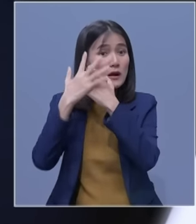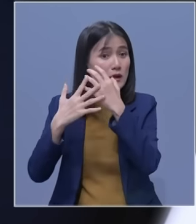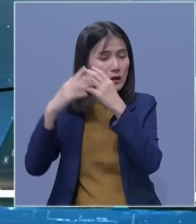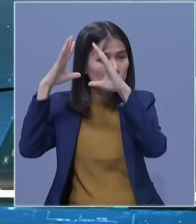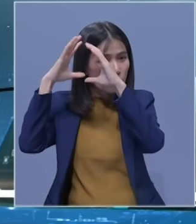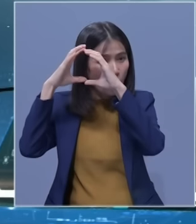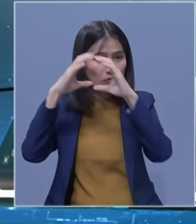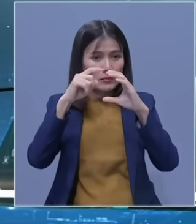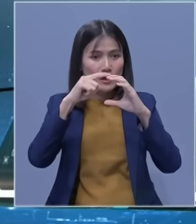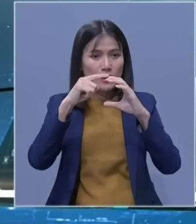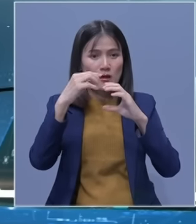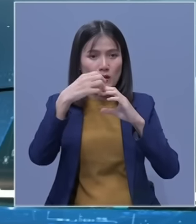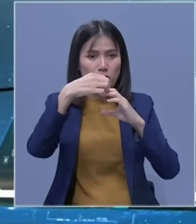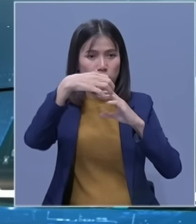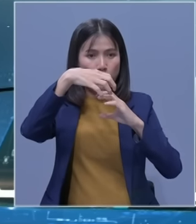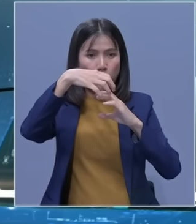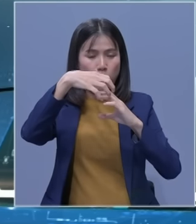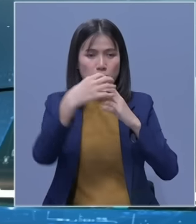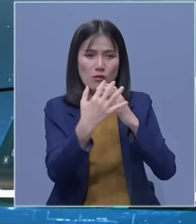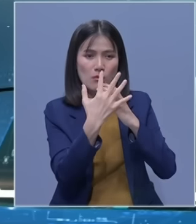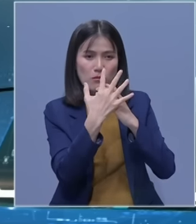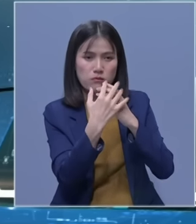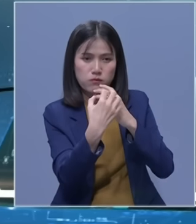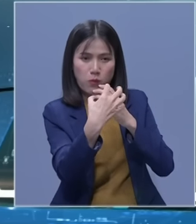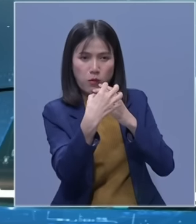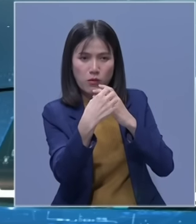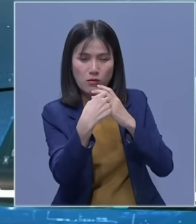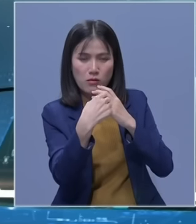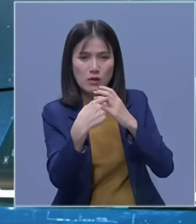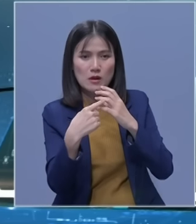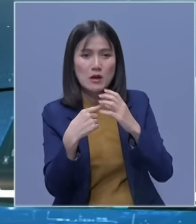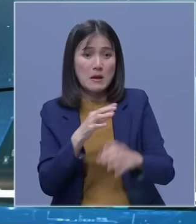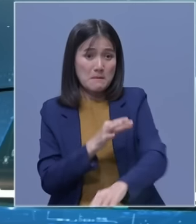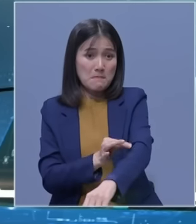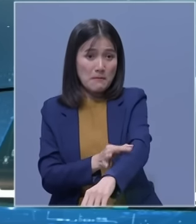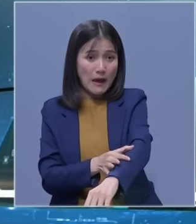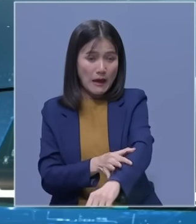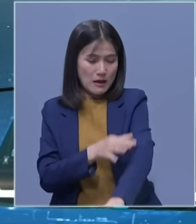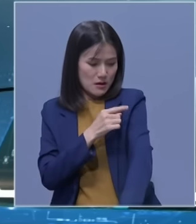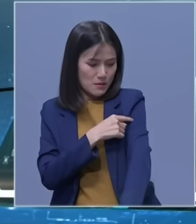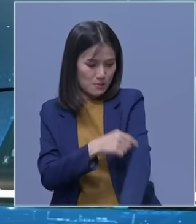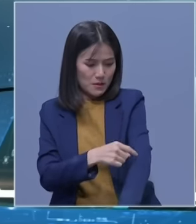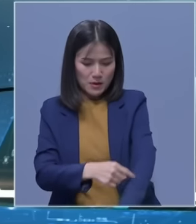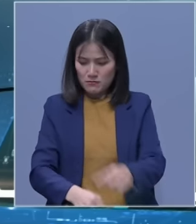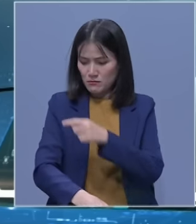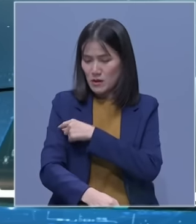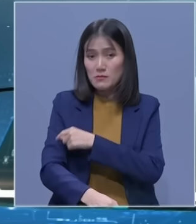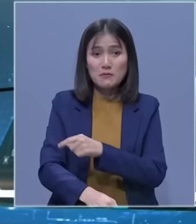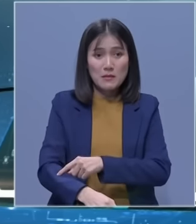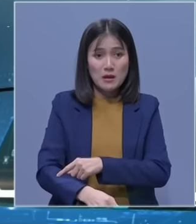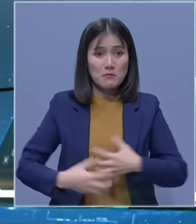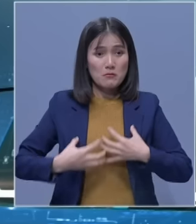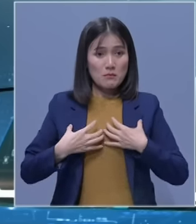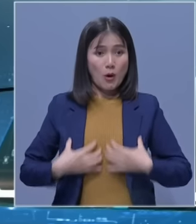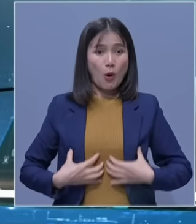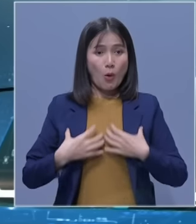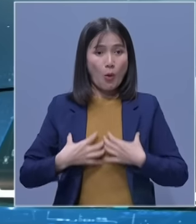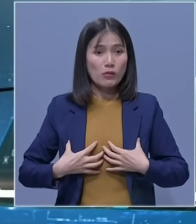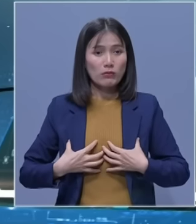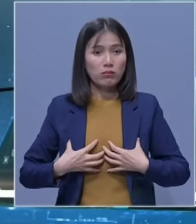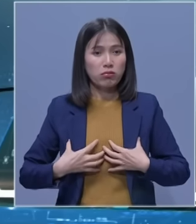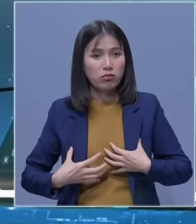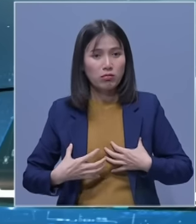บวมมีแผลฟกช้ำแล้วก็มีรอยแผลตามลำตัวแขนขาปอดช้ำ